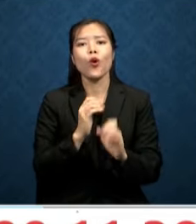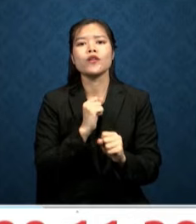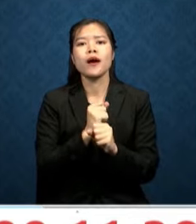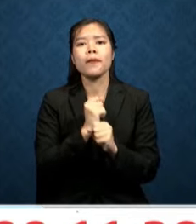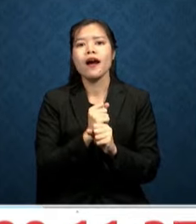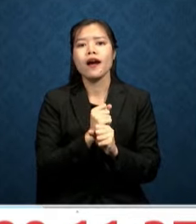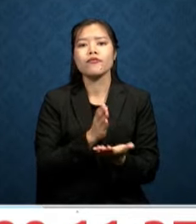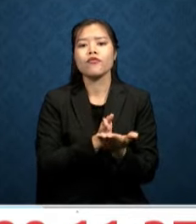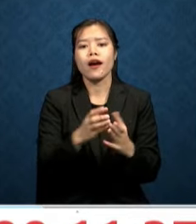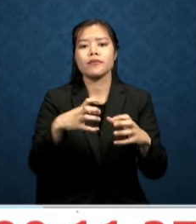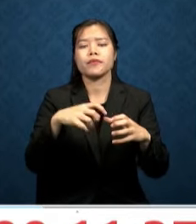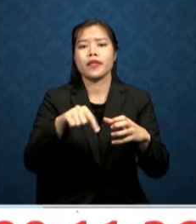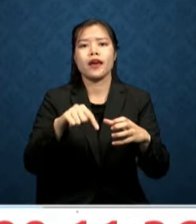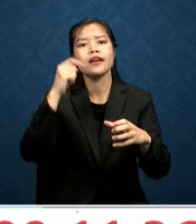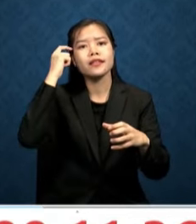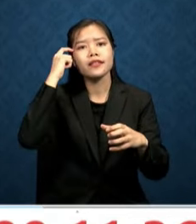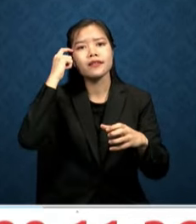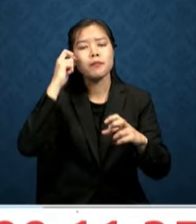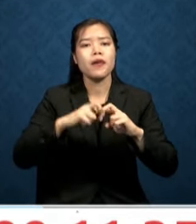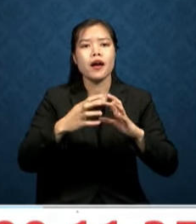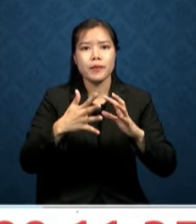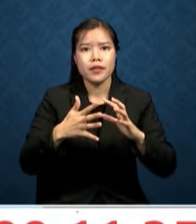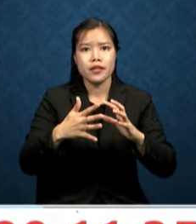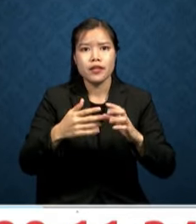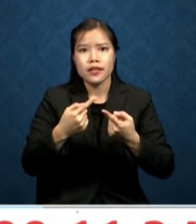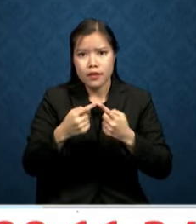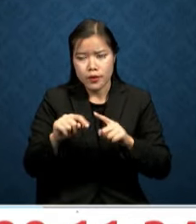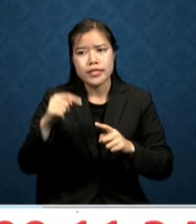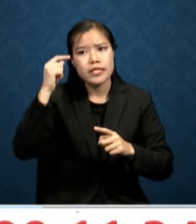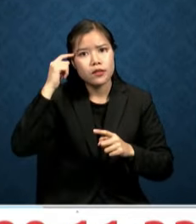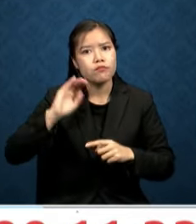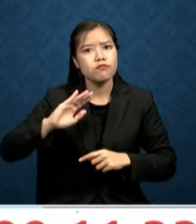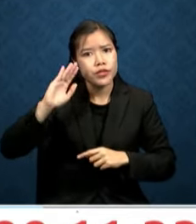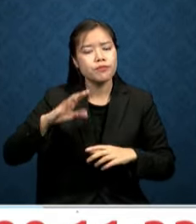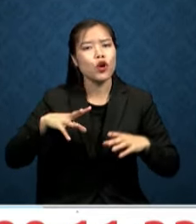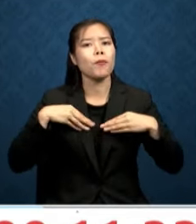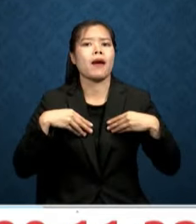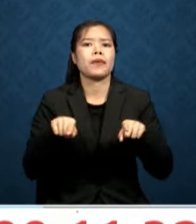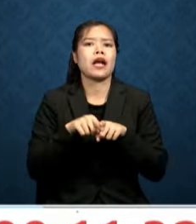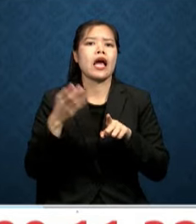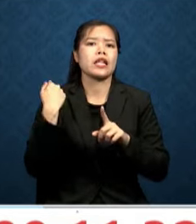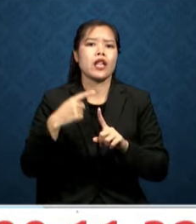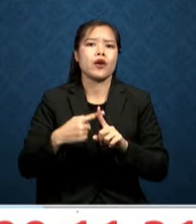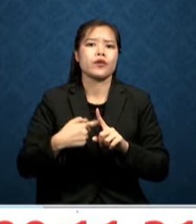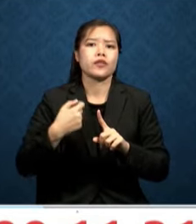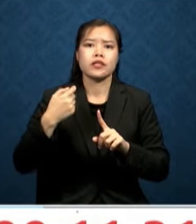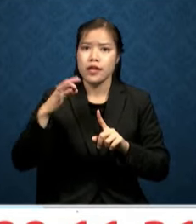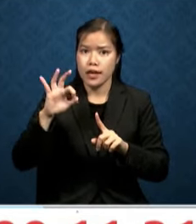คิดว่า2ใน3ของบอร์ดค่าจ้างก็คงต้องเห็นด้วยอยู่แล้วตั้งแต่วันที่10อยู่แล้วนะฮะมันเกิดอะไรขึ้น